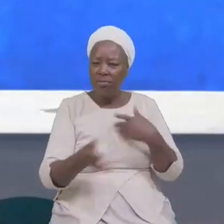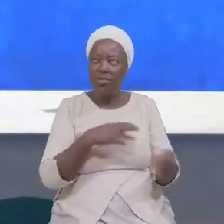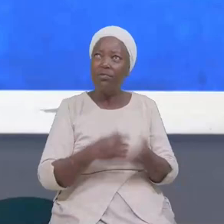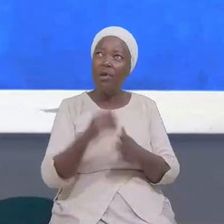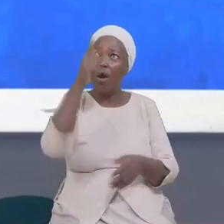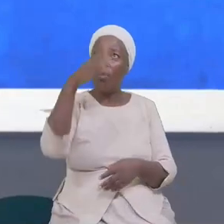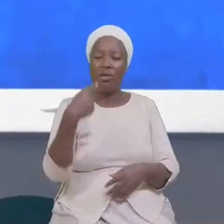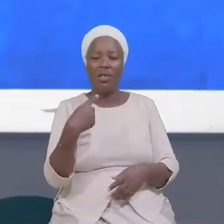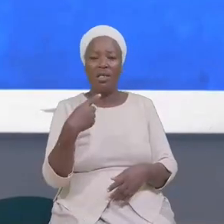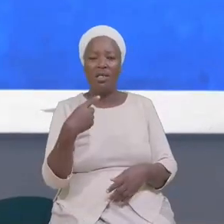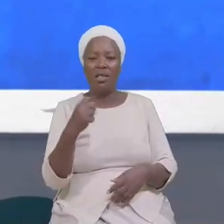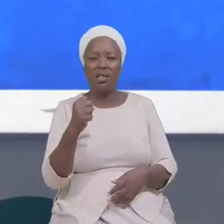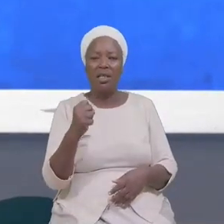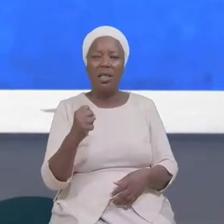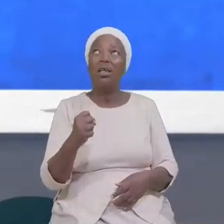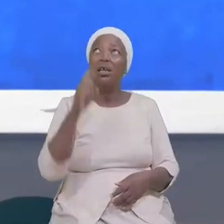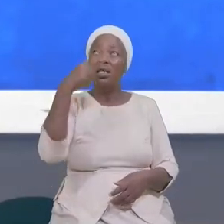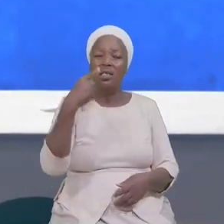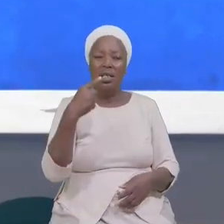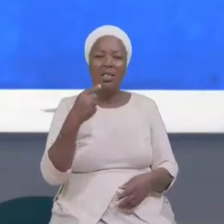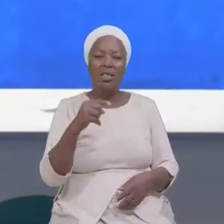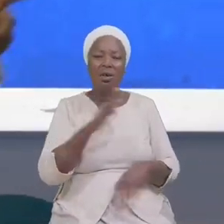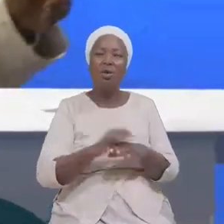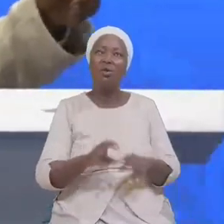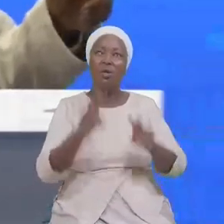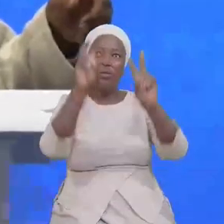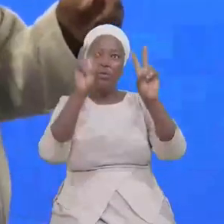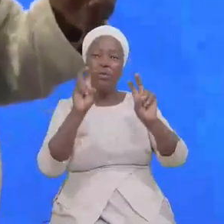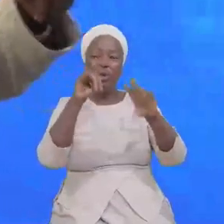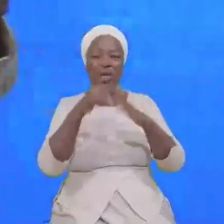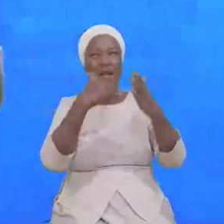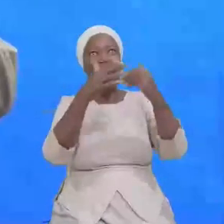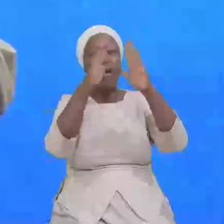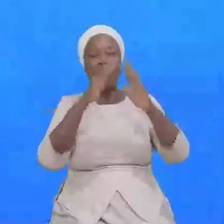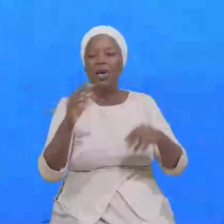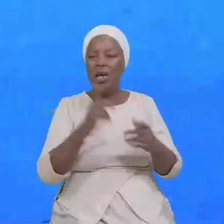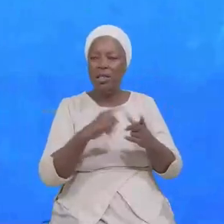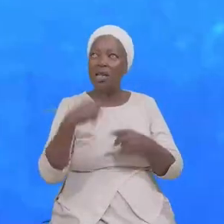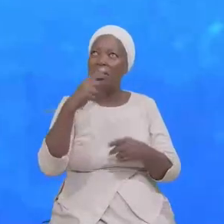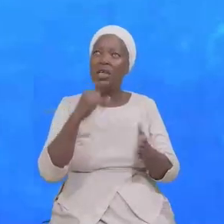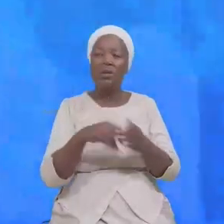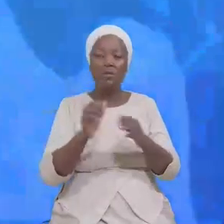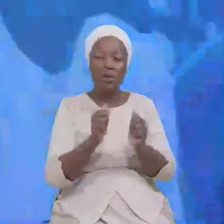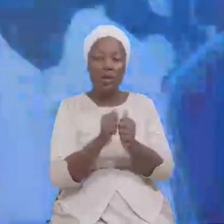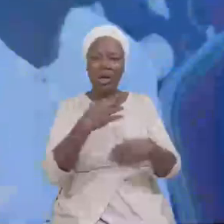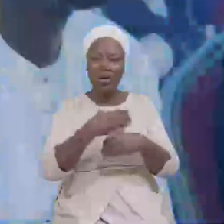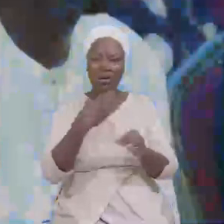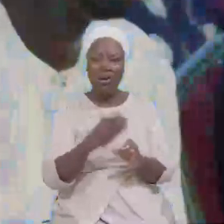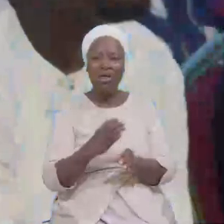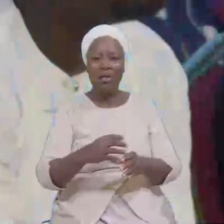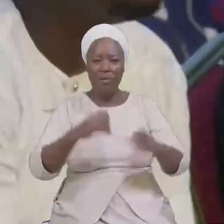dit, il le dit sur son trône au ciel. Il le dit avec une puissance